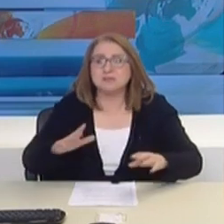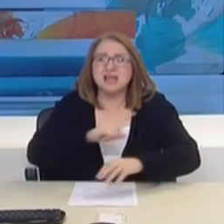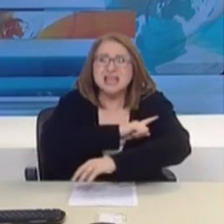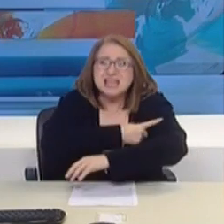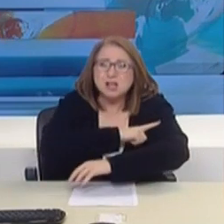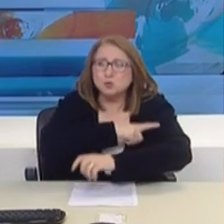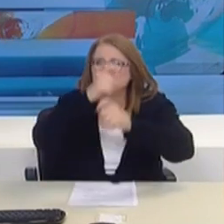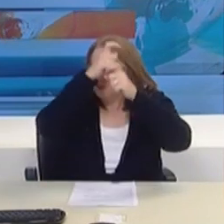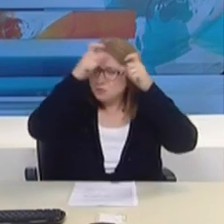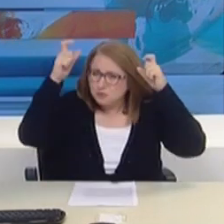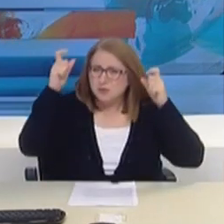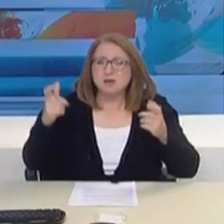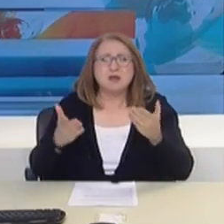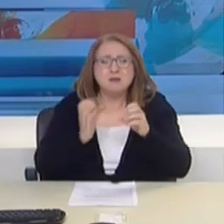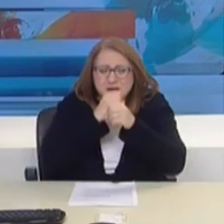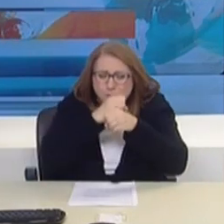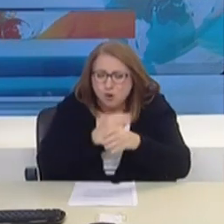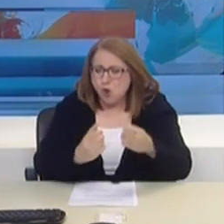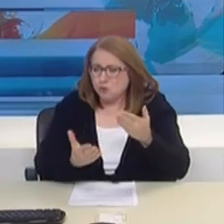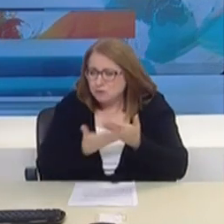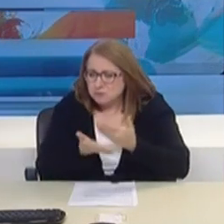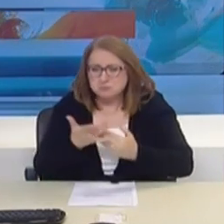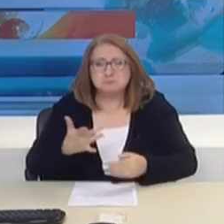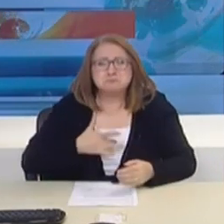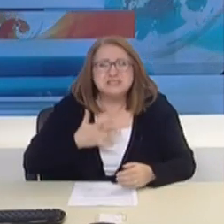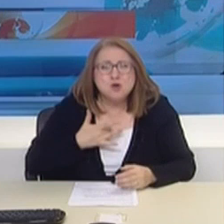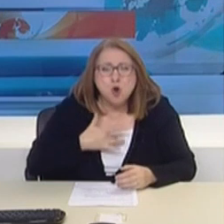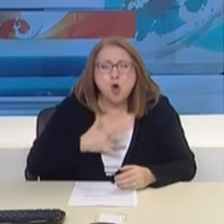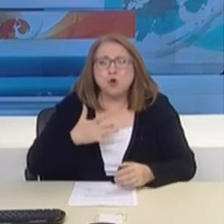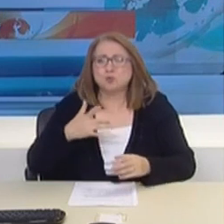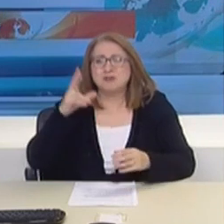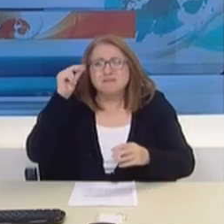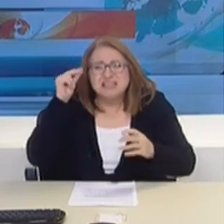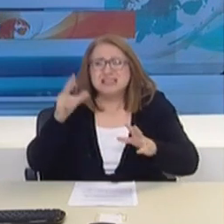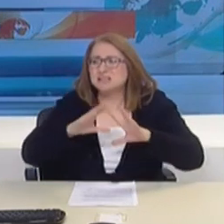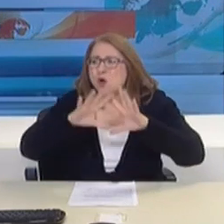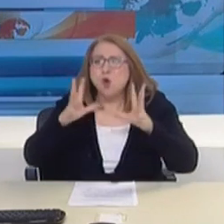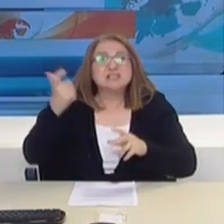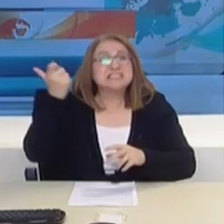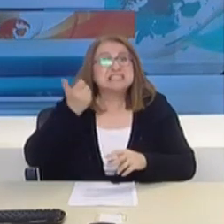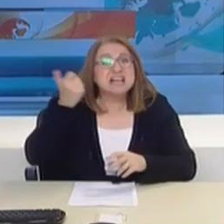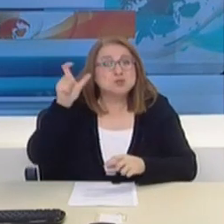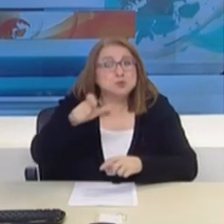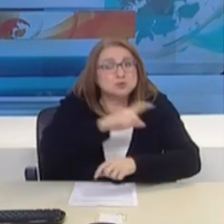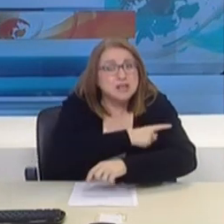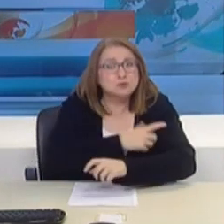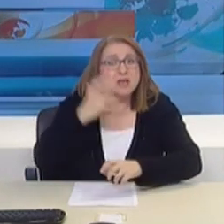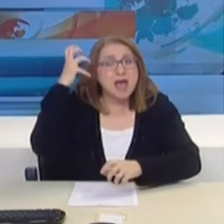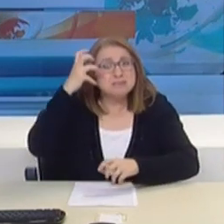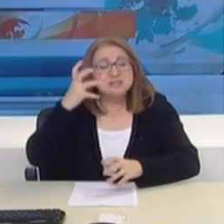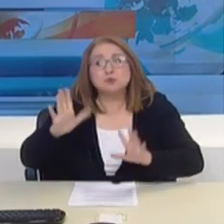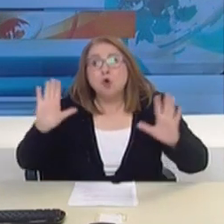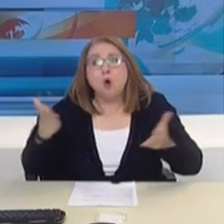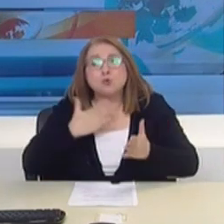νοσηλευτές, παραϊατρικό προσωπικό, ψυχολόγους, φοιτητές, συνταξιούχους, επιστήμονες